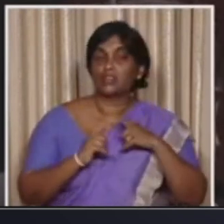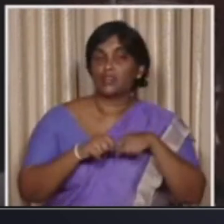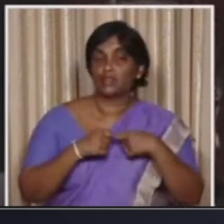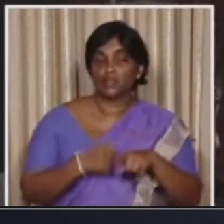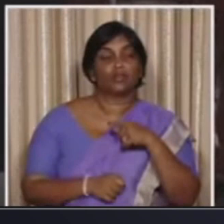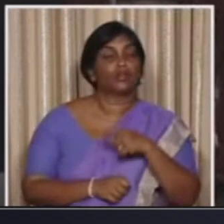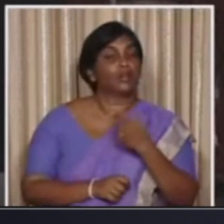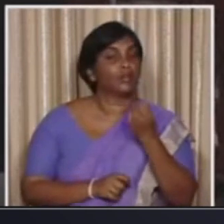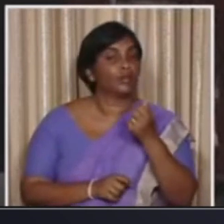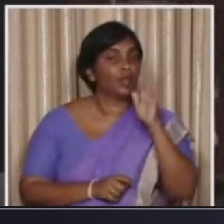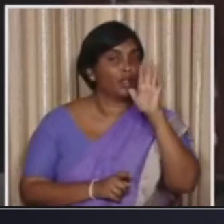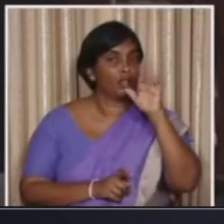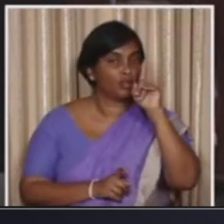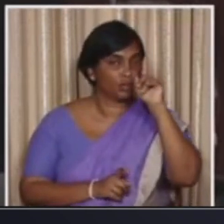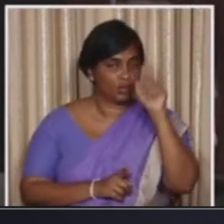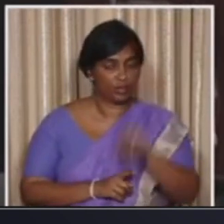tibba rupiyal